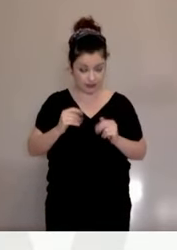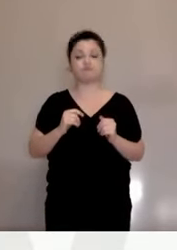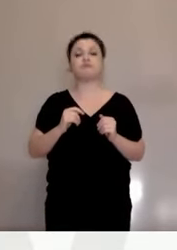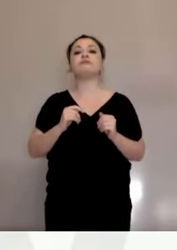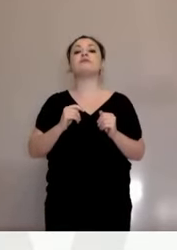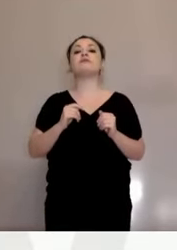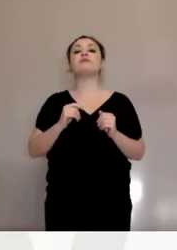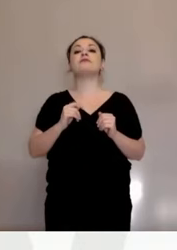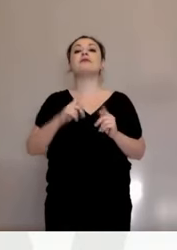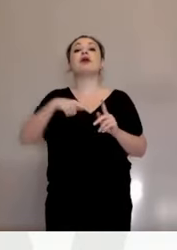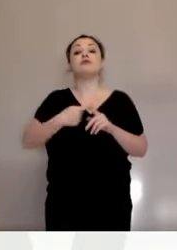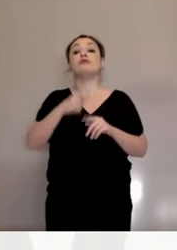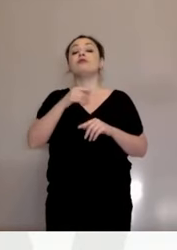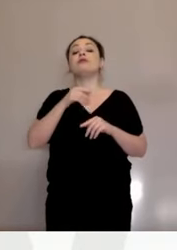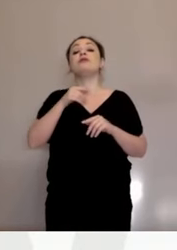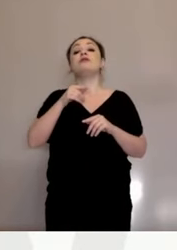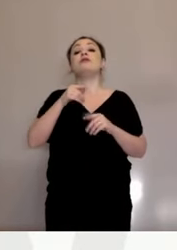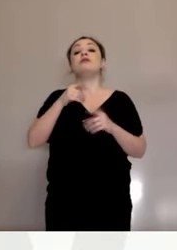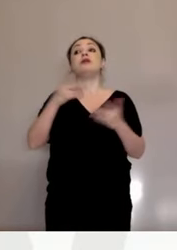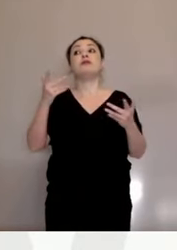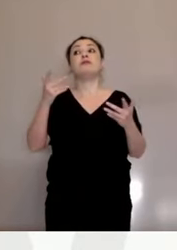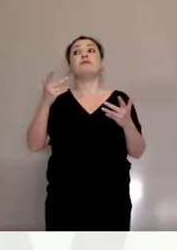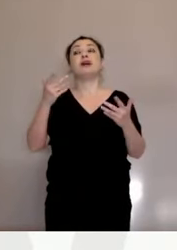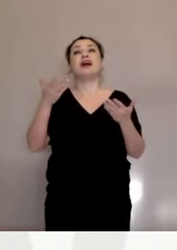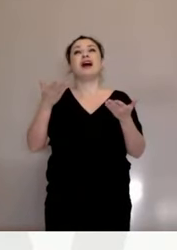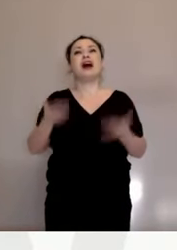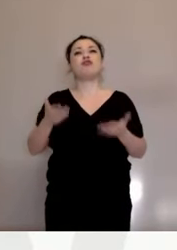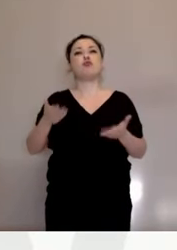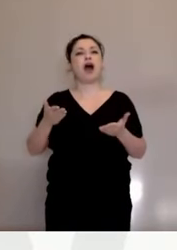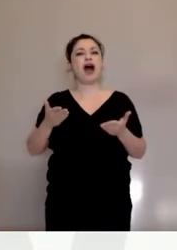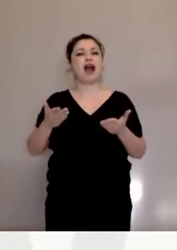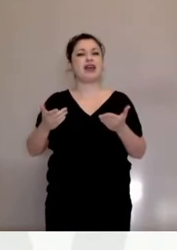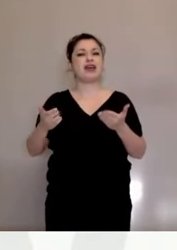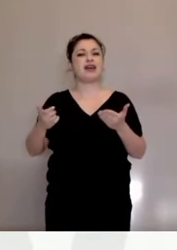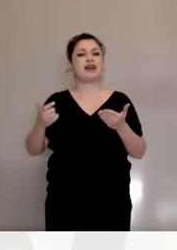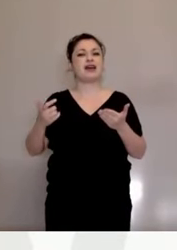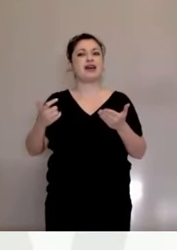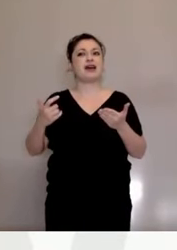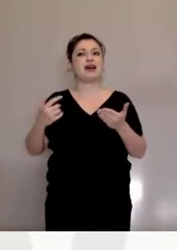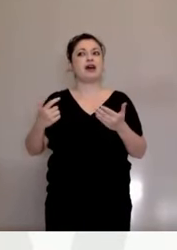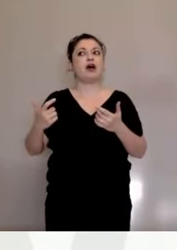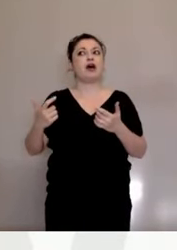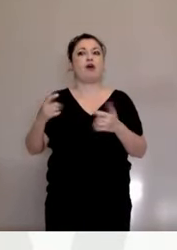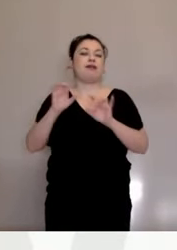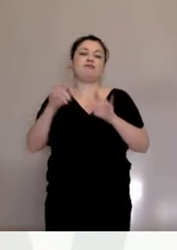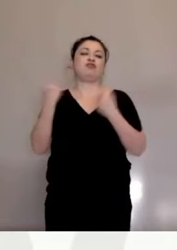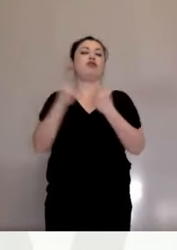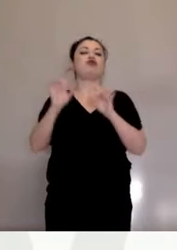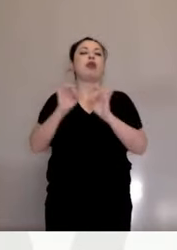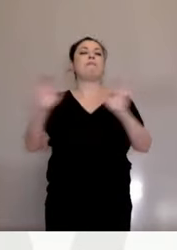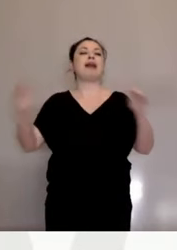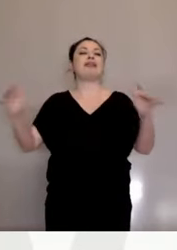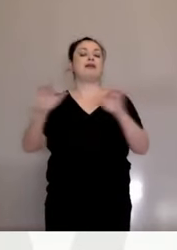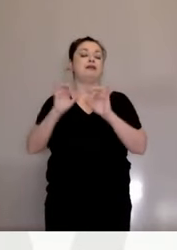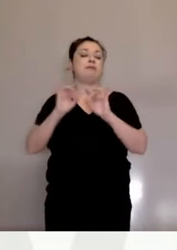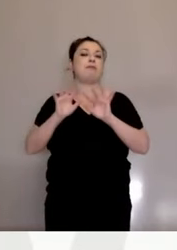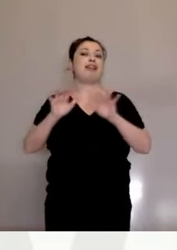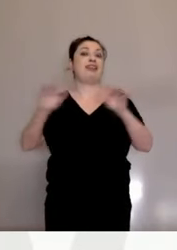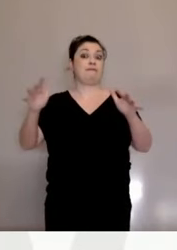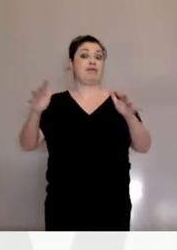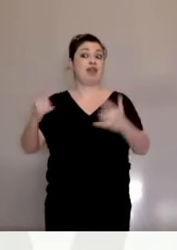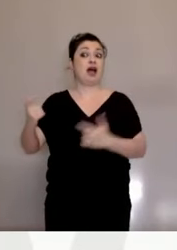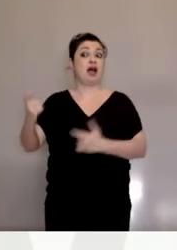senso l'attuale costrizione forzata causata dalla pandemia